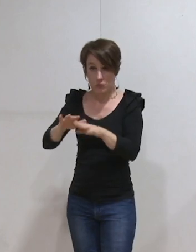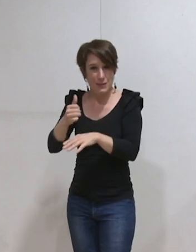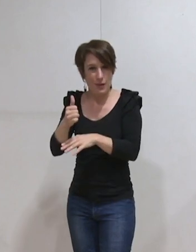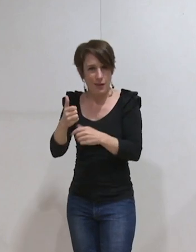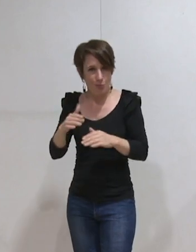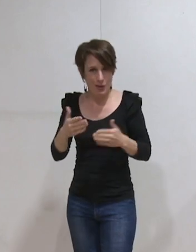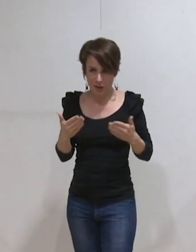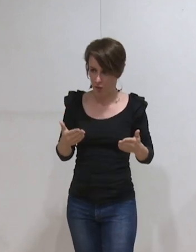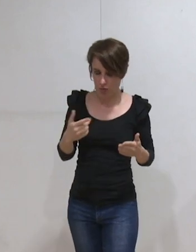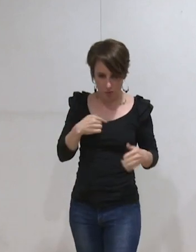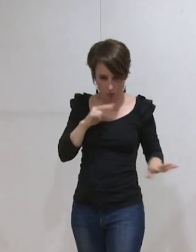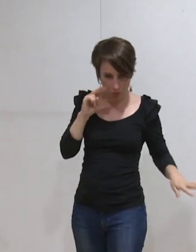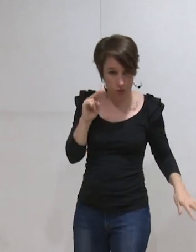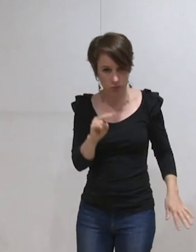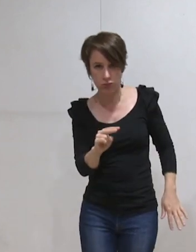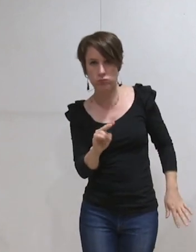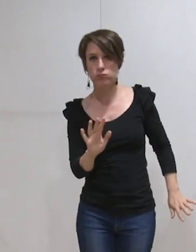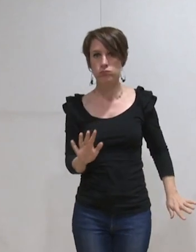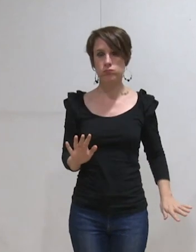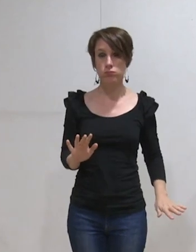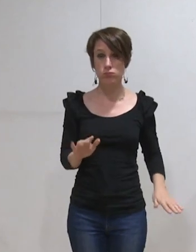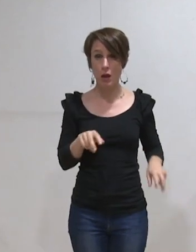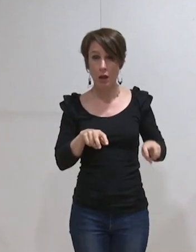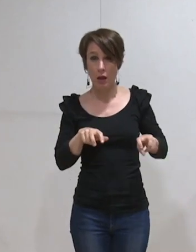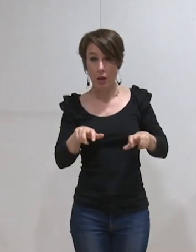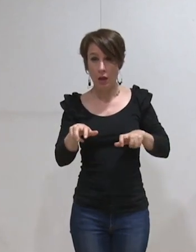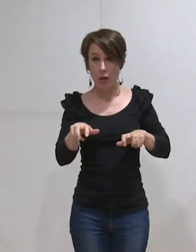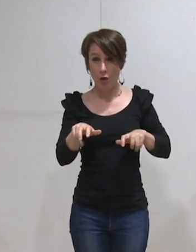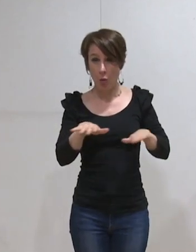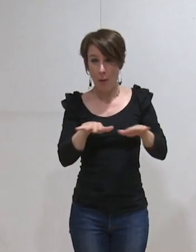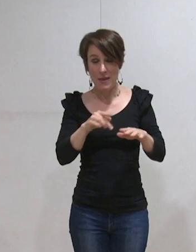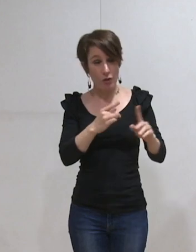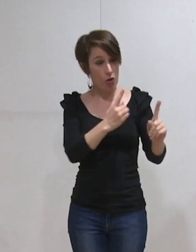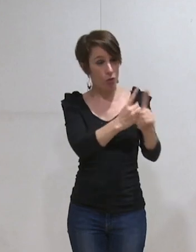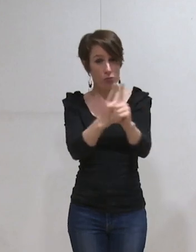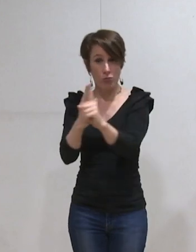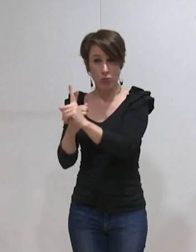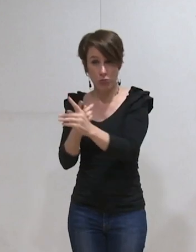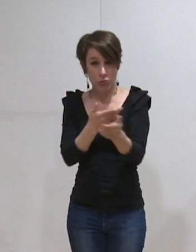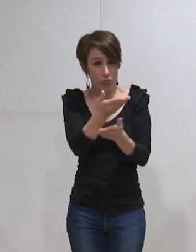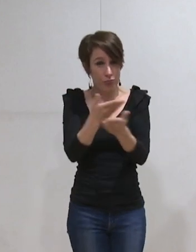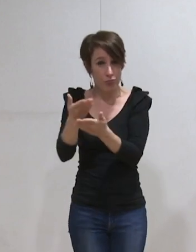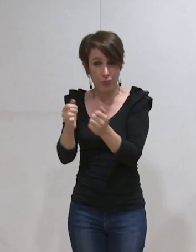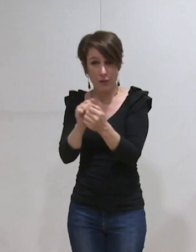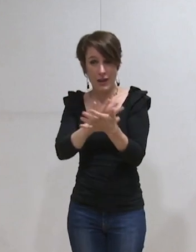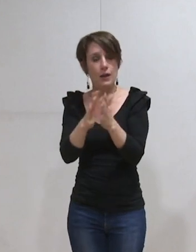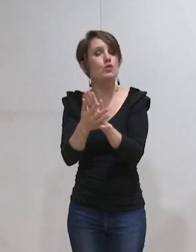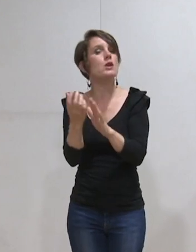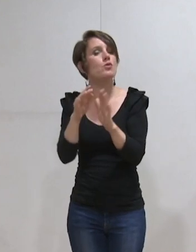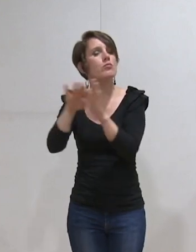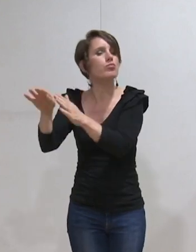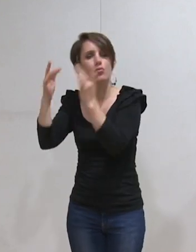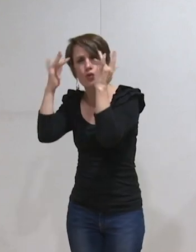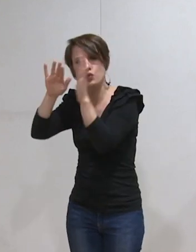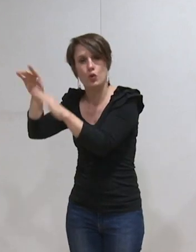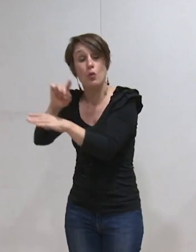la tant au niveau de la démarche de concertation avec les associations en tout cas pour celles que j'ai cité j'exclus la culture